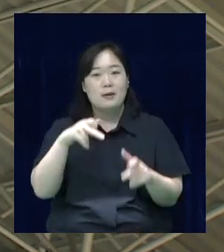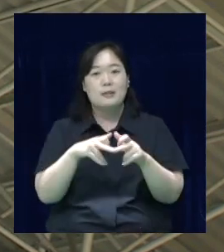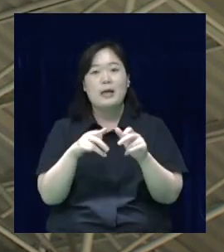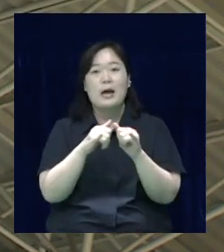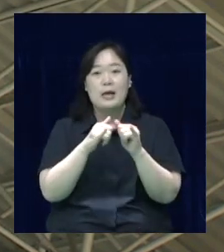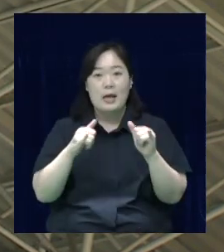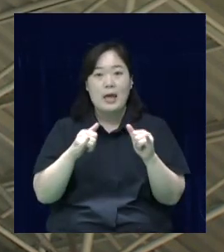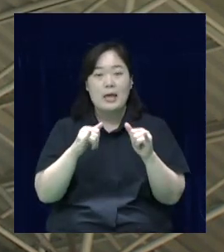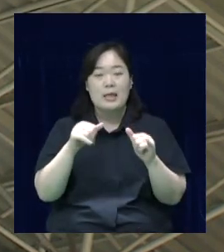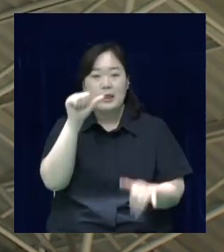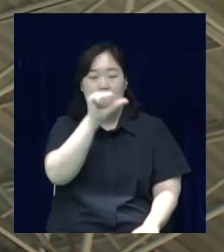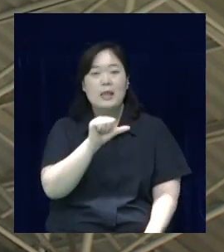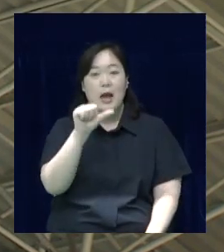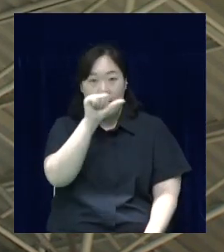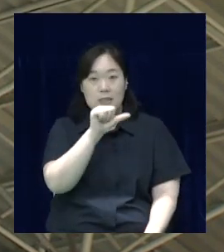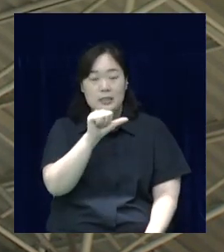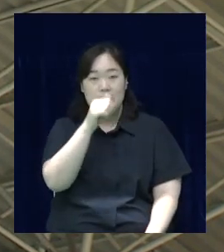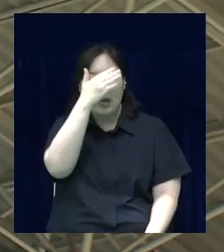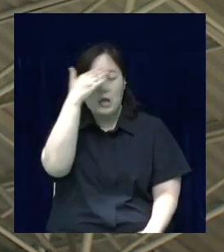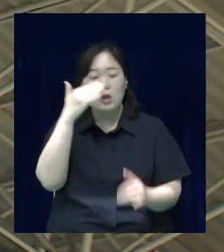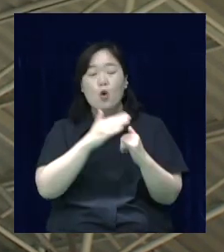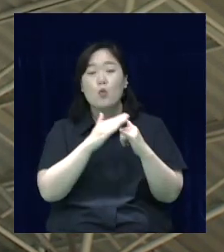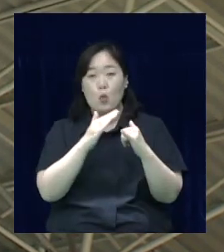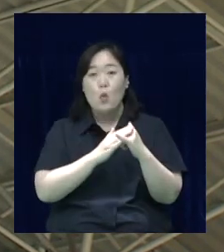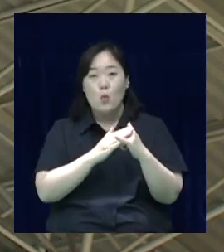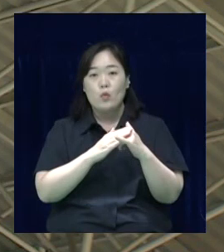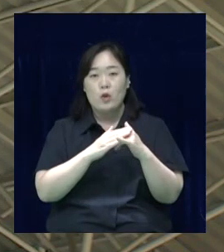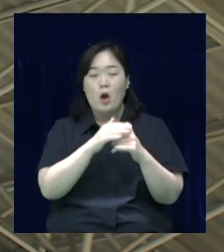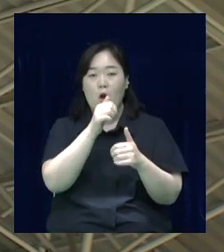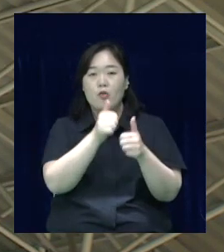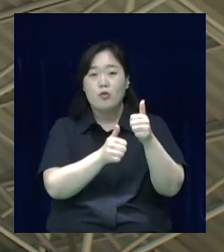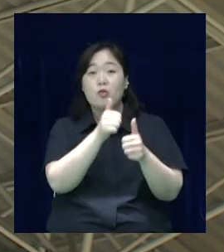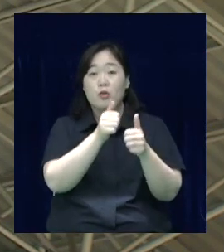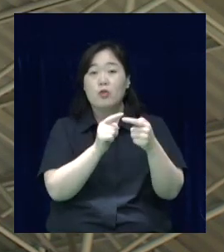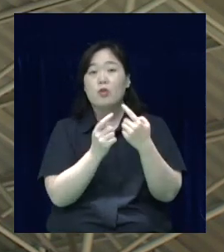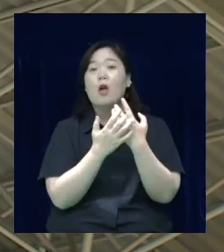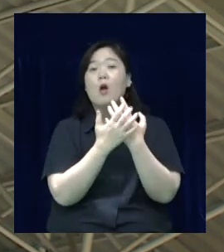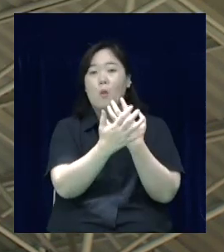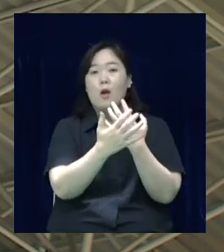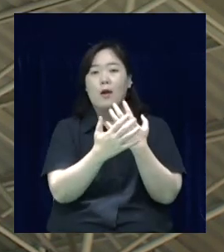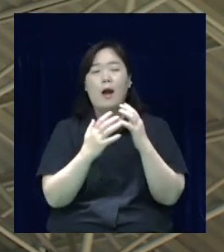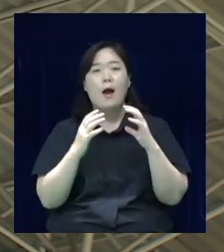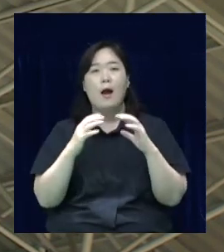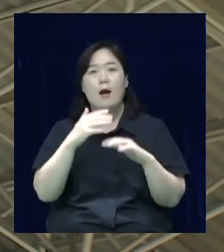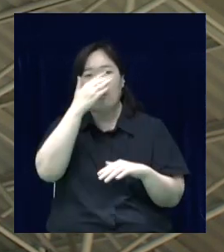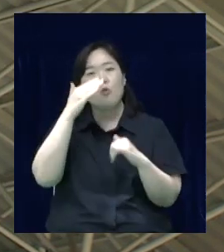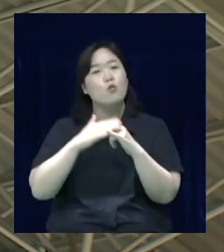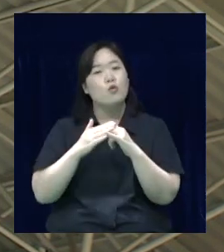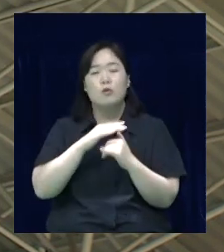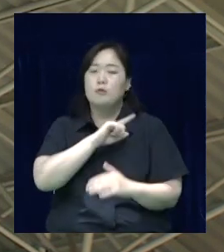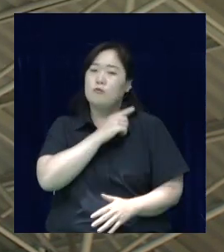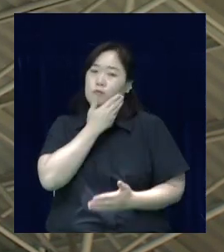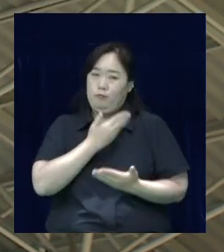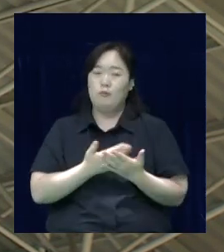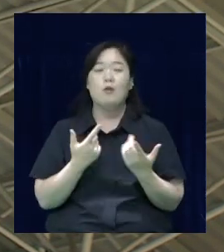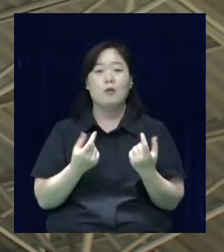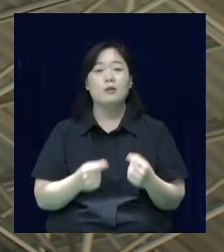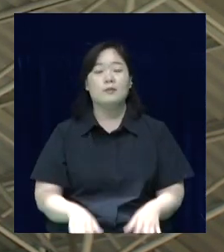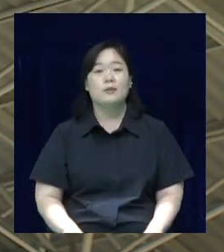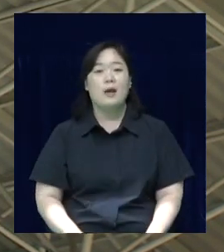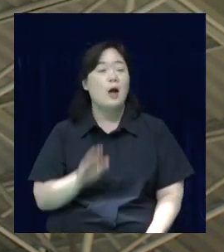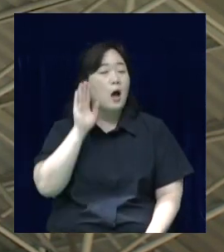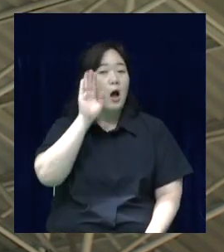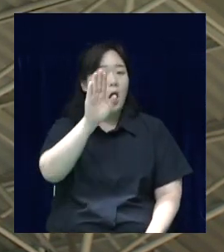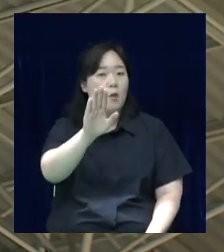참가 선발전이라는 부분이 이제 우리 어린 선수들한테는 굉장히 또 중요한 부분이 될 것 같아요. 네. 앞으로 우리나라 그 장애인 역도를